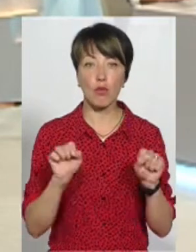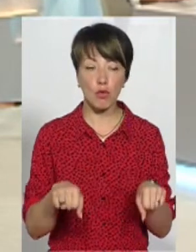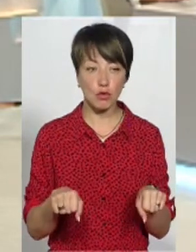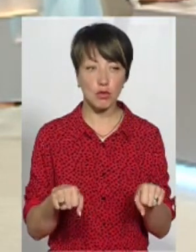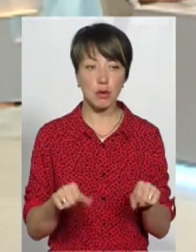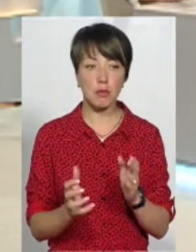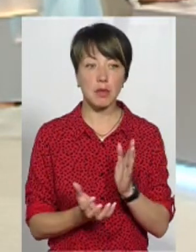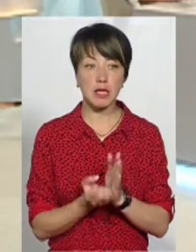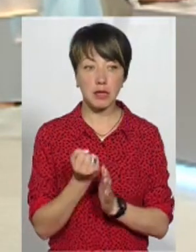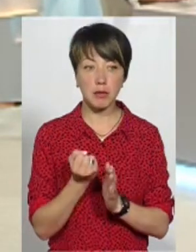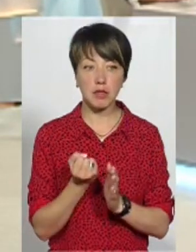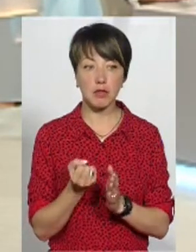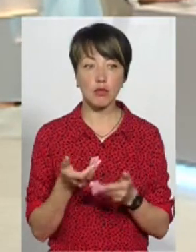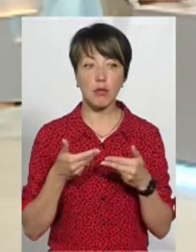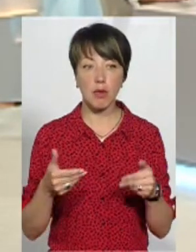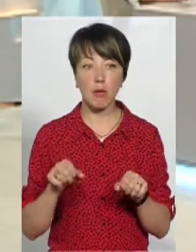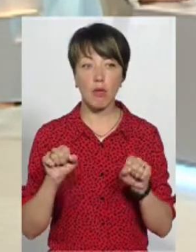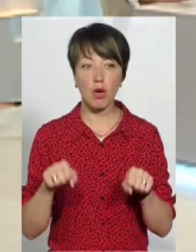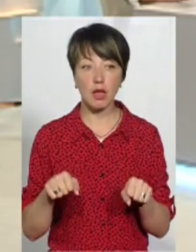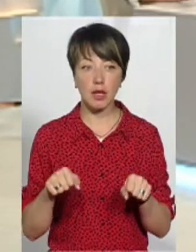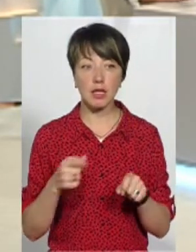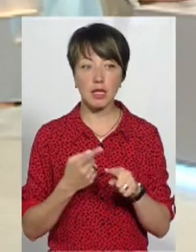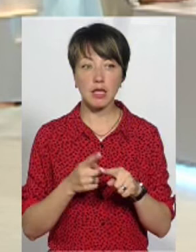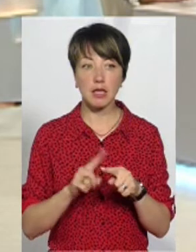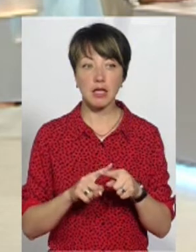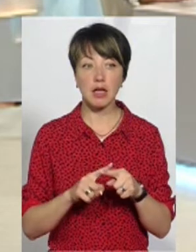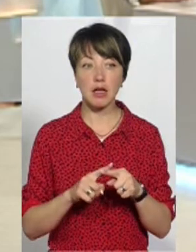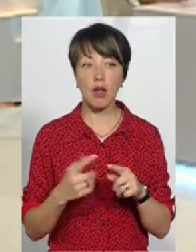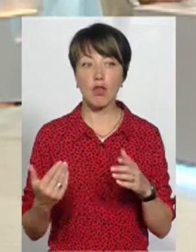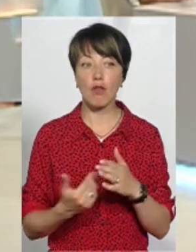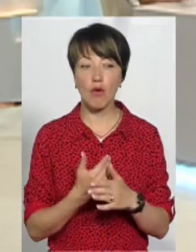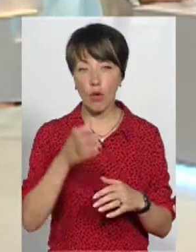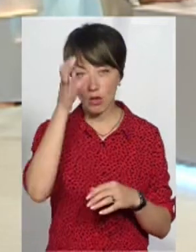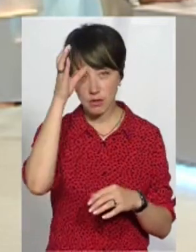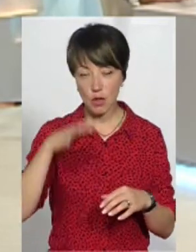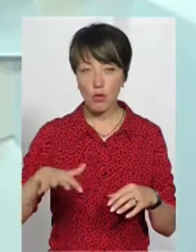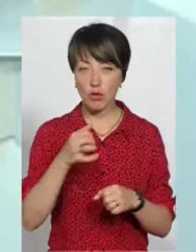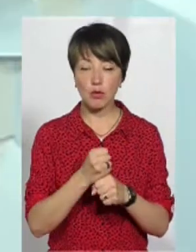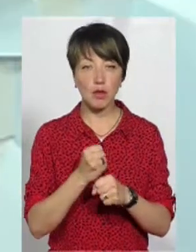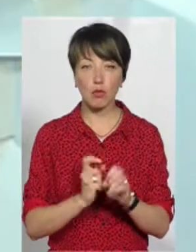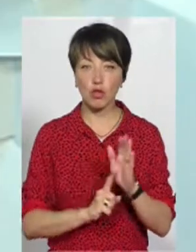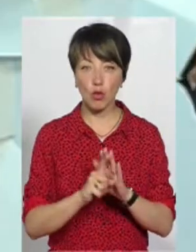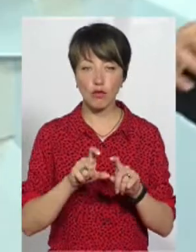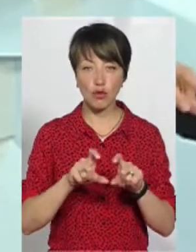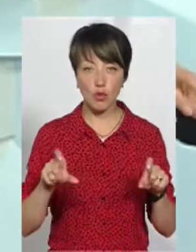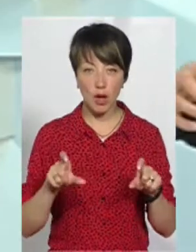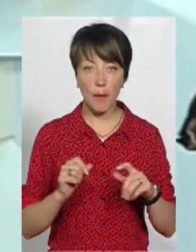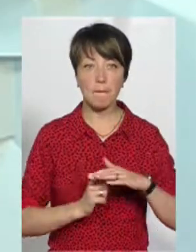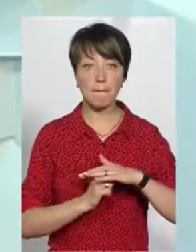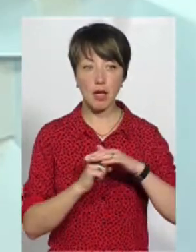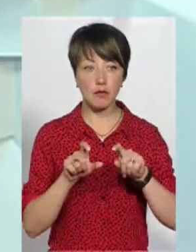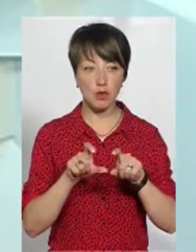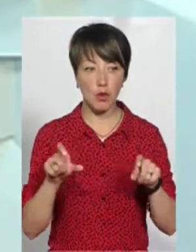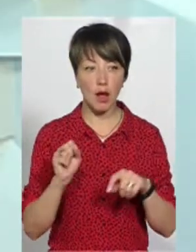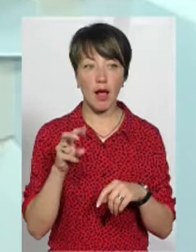можуть підтримати так, щоб ми могли це оновлення нового освітнього простору робити не тільки в початковій школі, але й в базовій